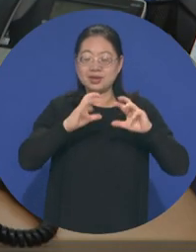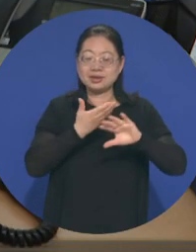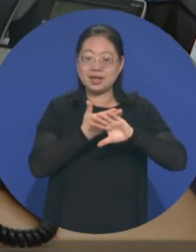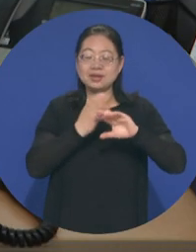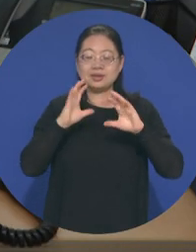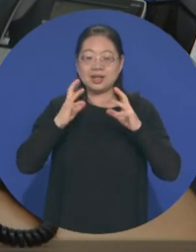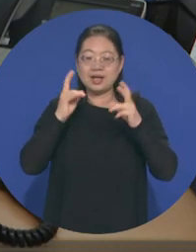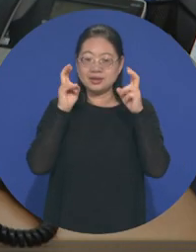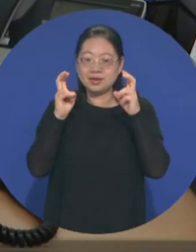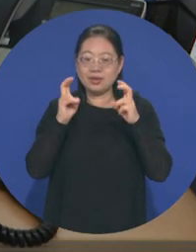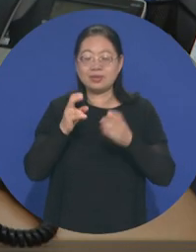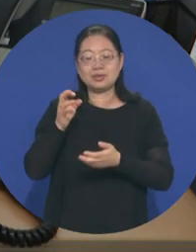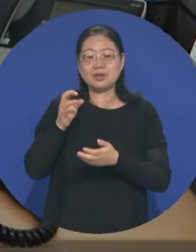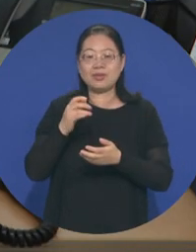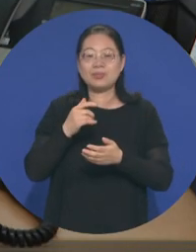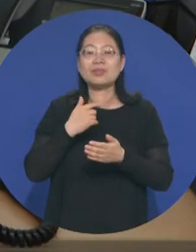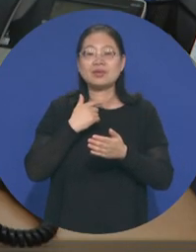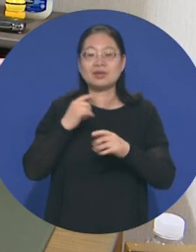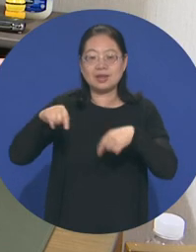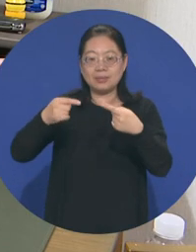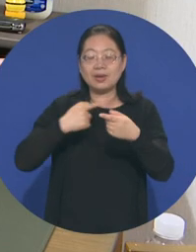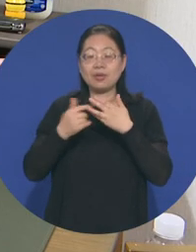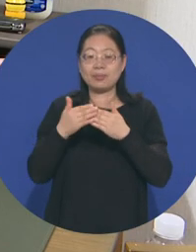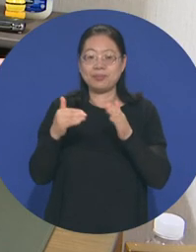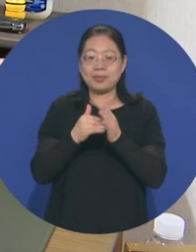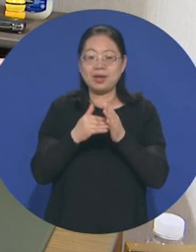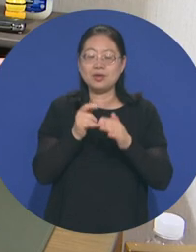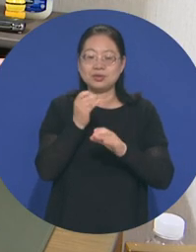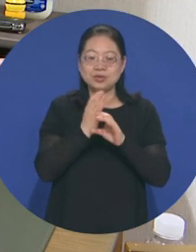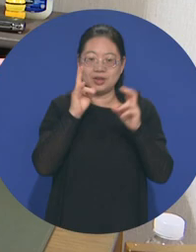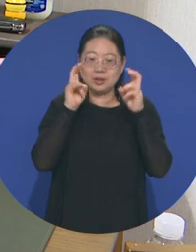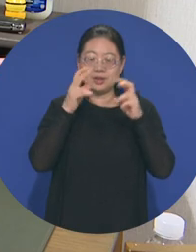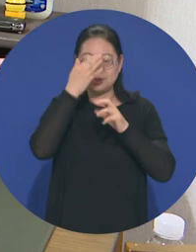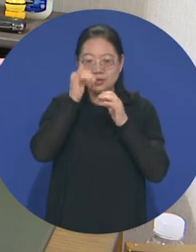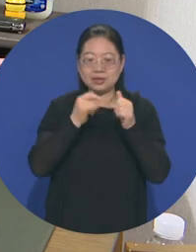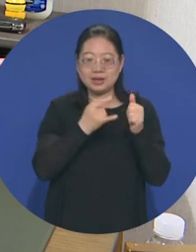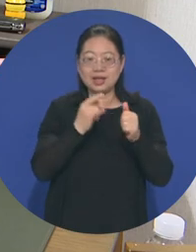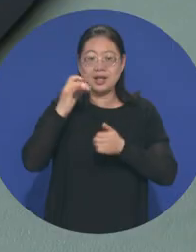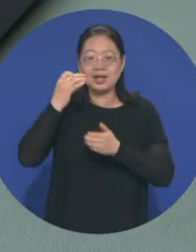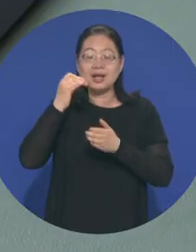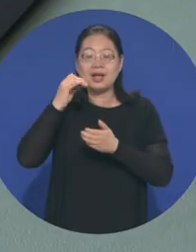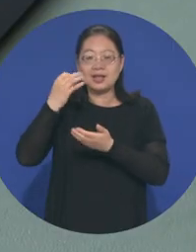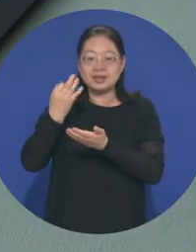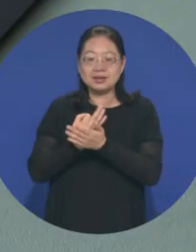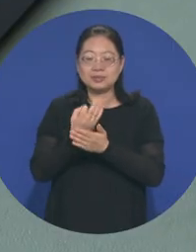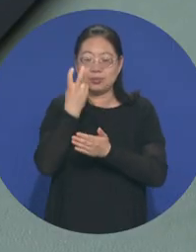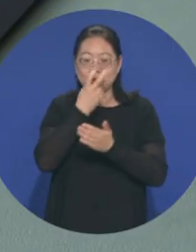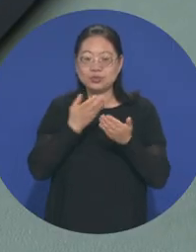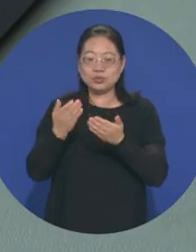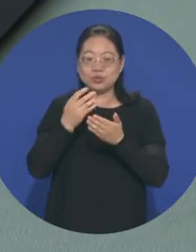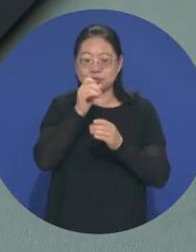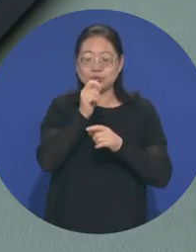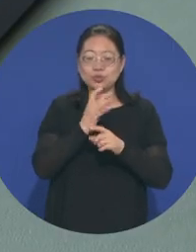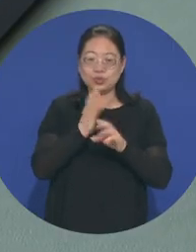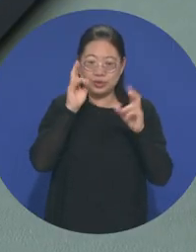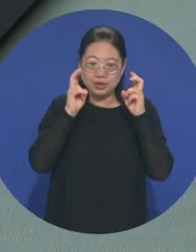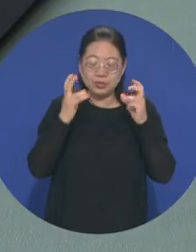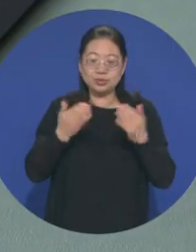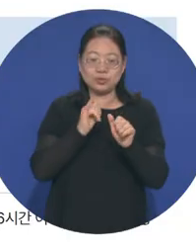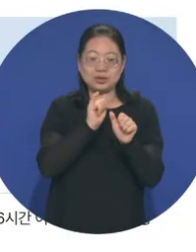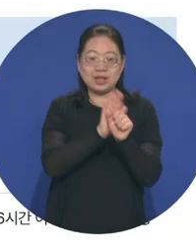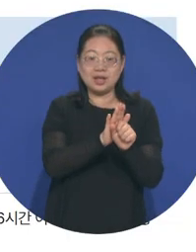기업 현장에서 값진 경험을 쌓았습니다. 중소기업에 다니는 청년의 임금을 보전하는 중소기업 청년 노동자